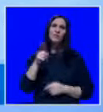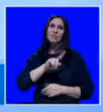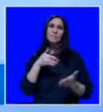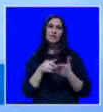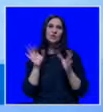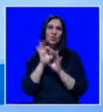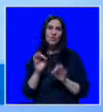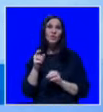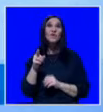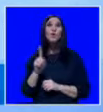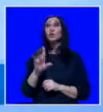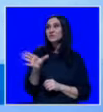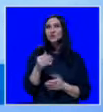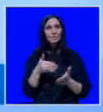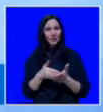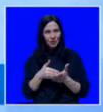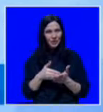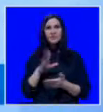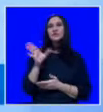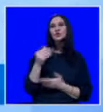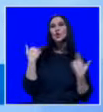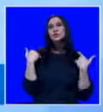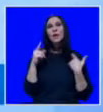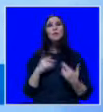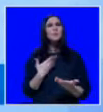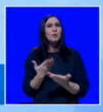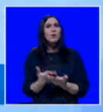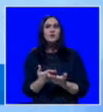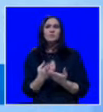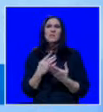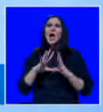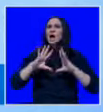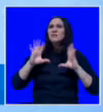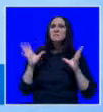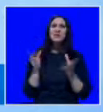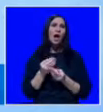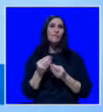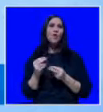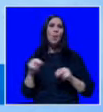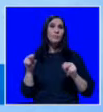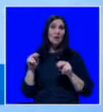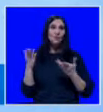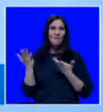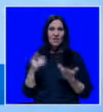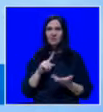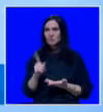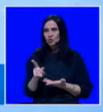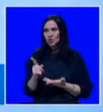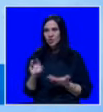никой. Това, което пречи на всички, е, че във всички университети може да предлагаш всякакво образование. Не може в университет, който се